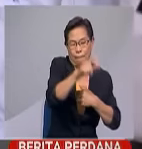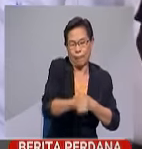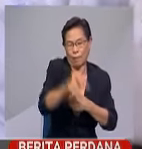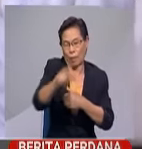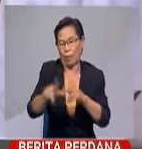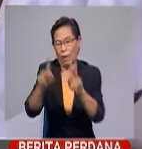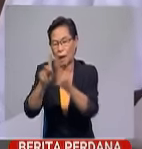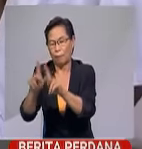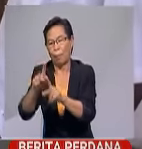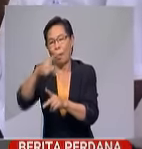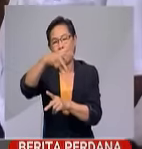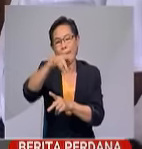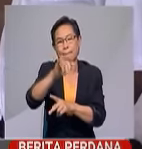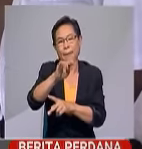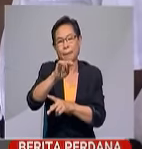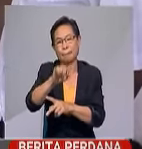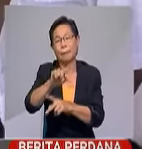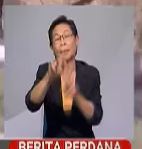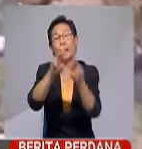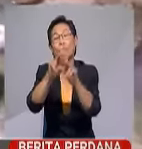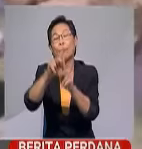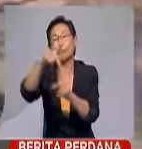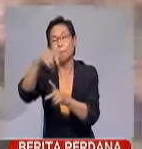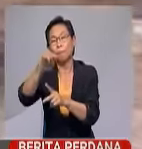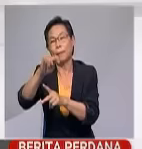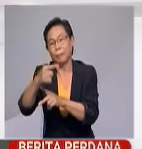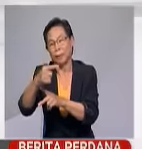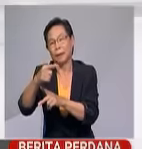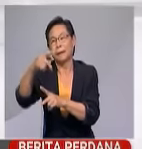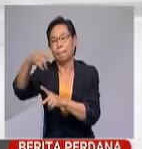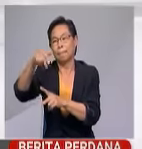Kampung Pimping Membakut.